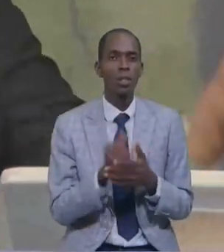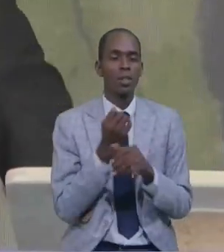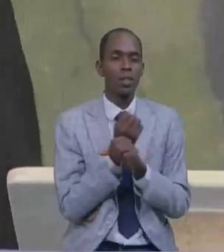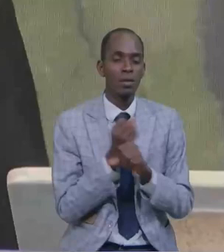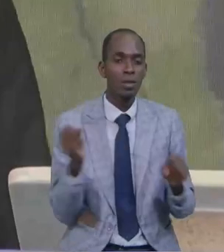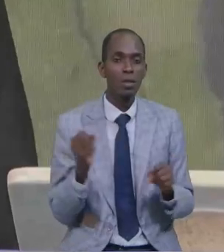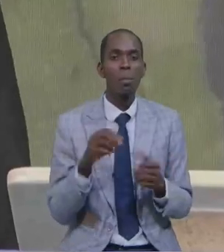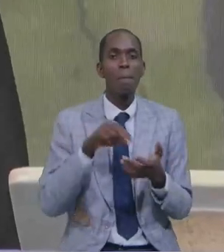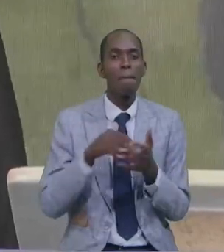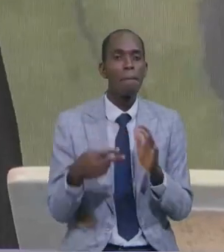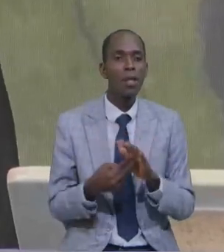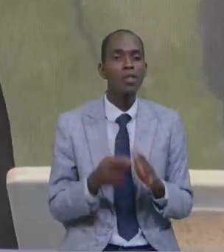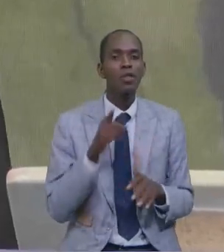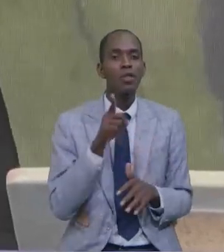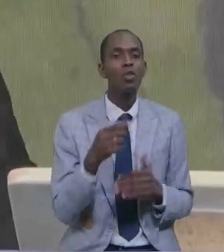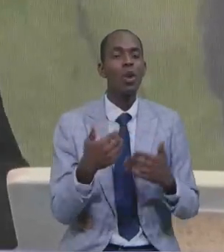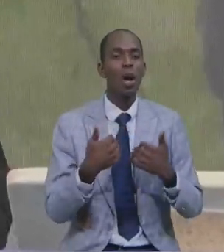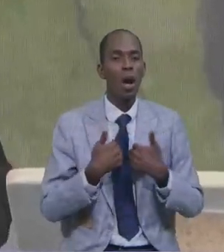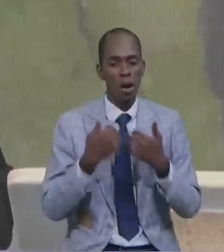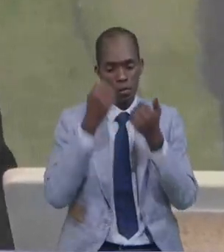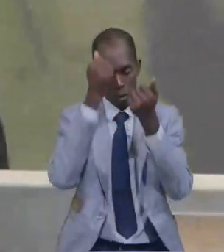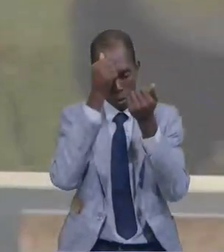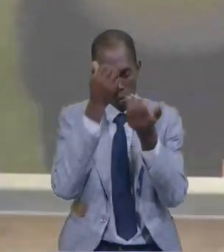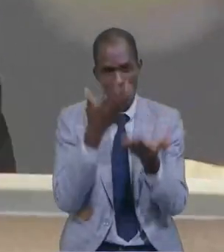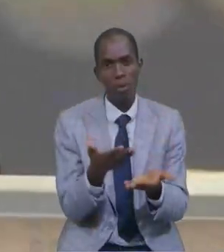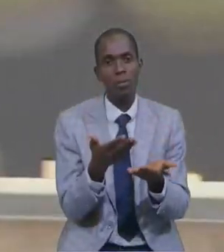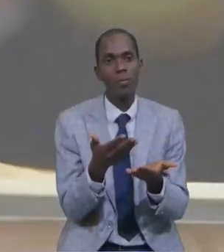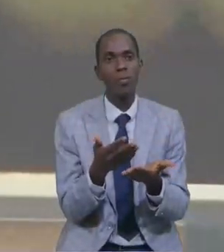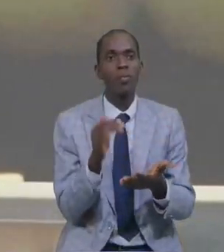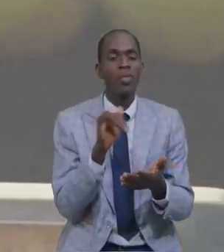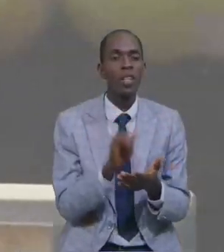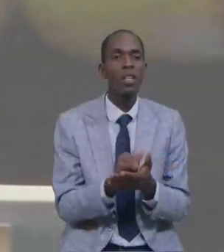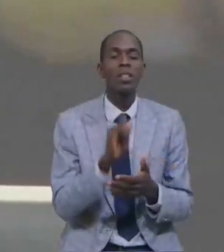basée sur le livre de guide qui nous conduit au ciel.